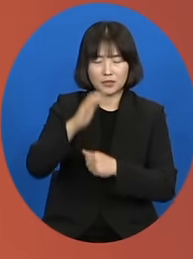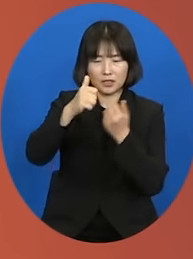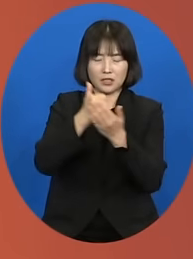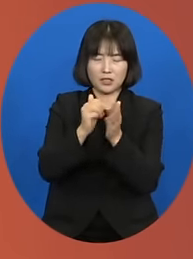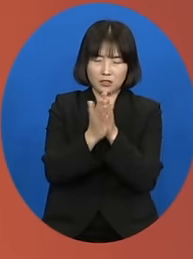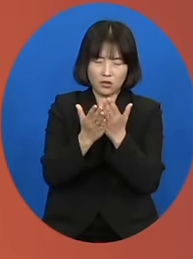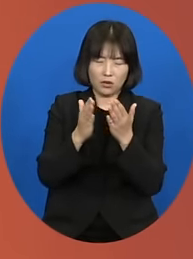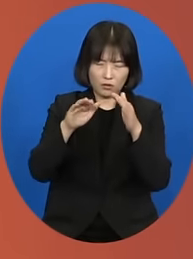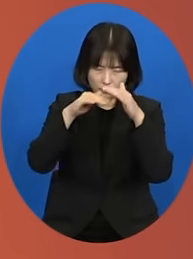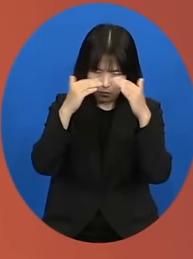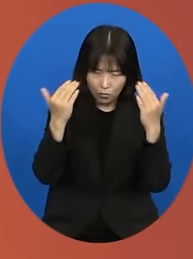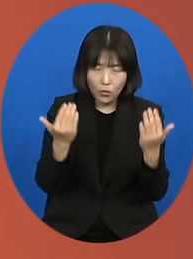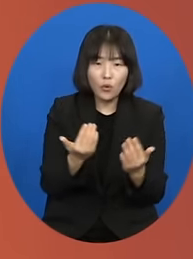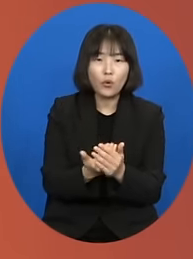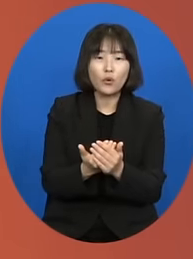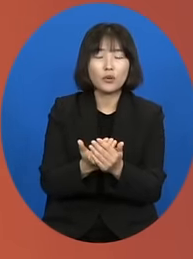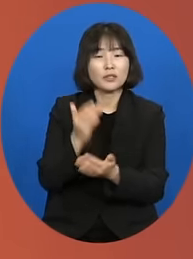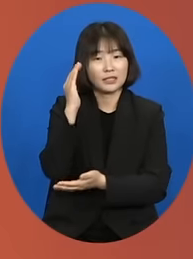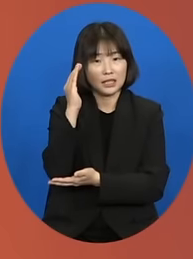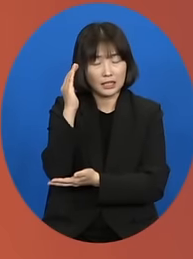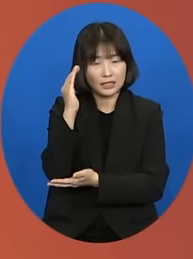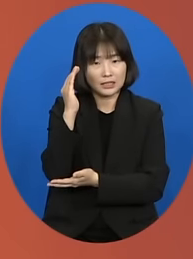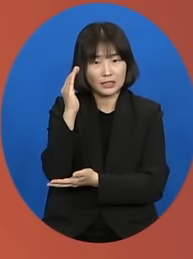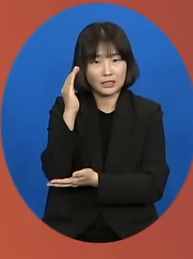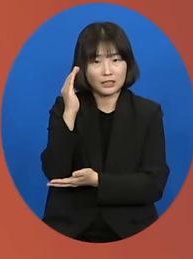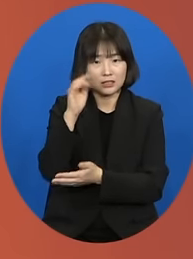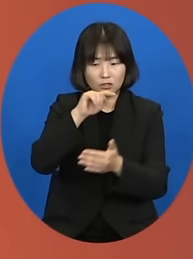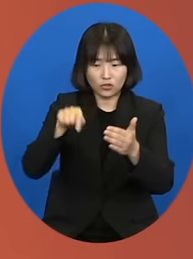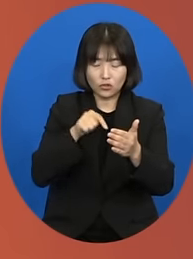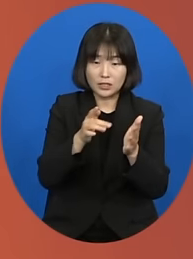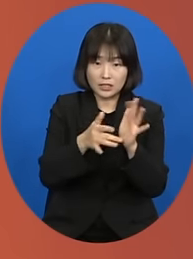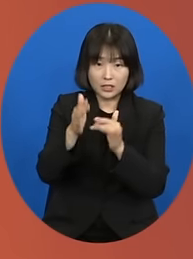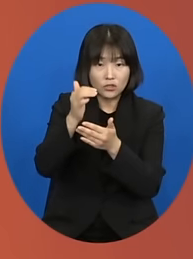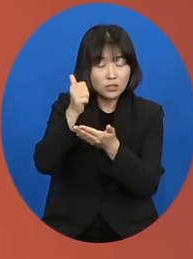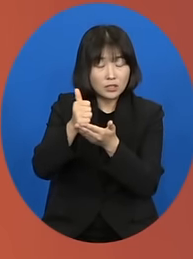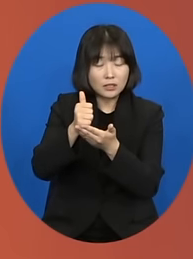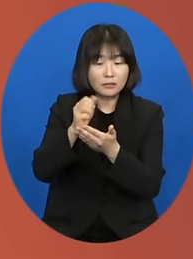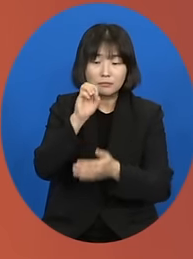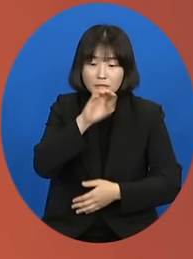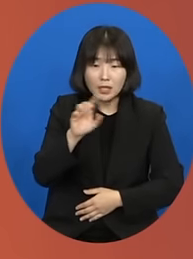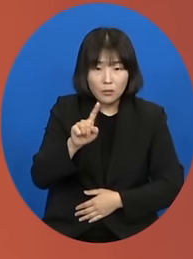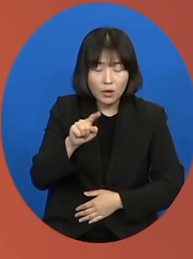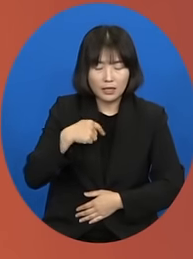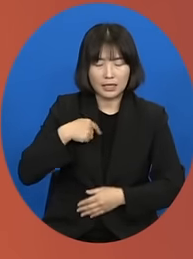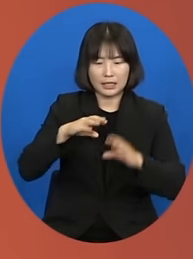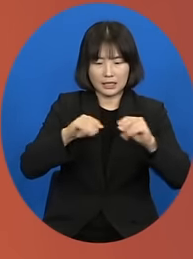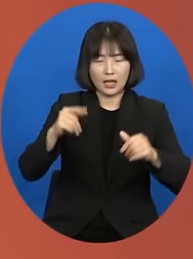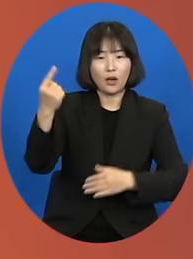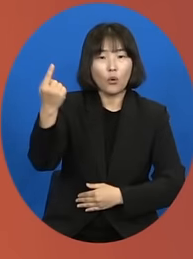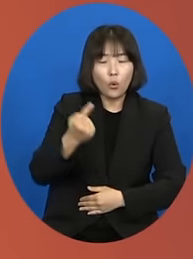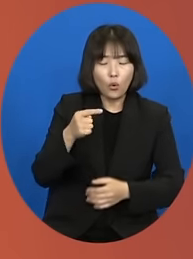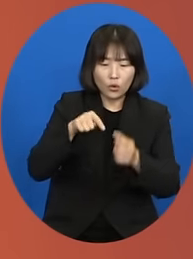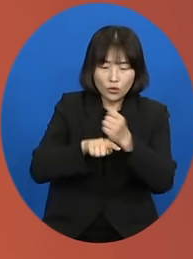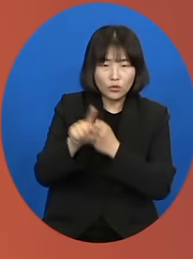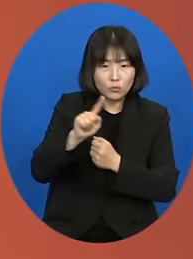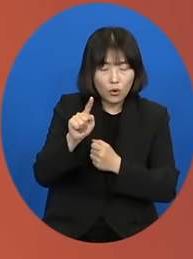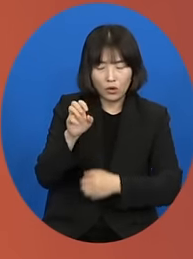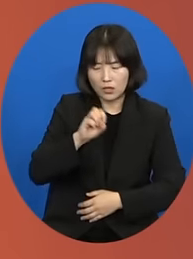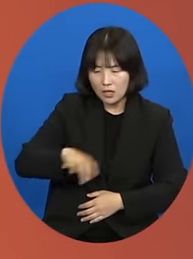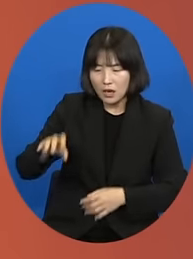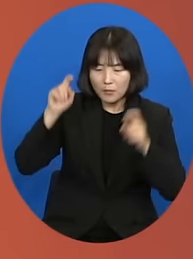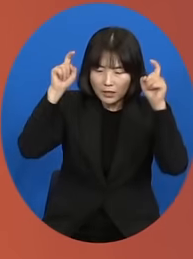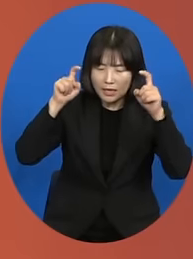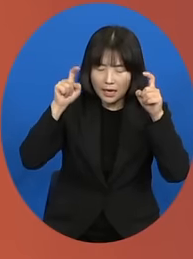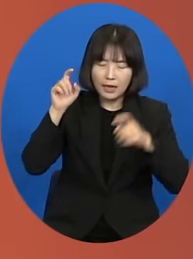성경의 핵심인 우리 예수님께서도 뭐라고 말씀하셨냐면 내가 이 땅에 온 것은 잃어버린 양들을